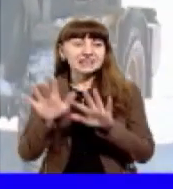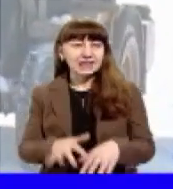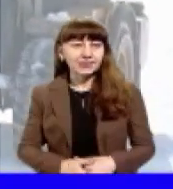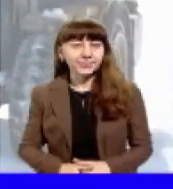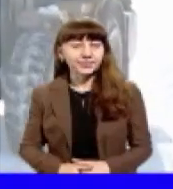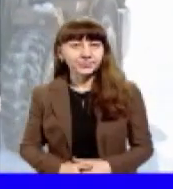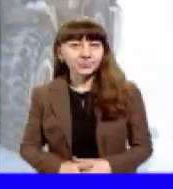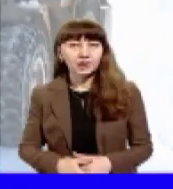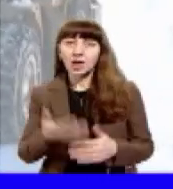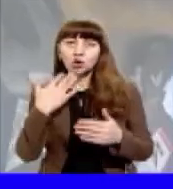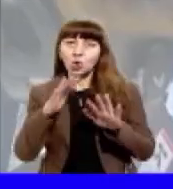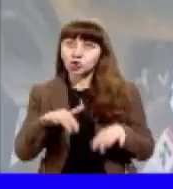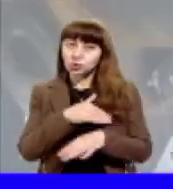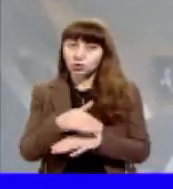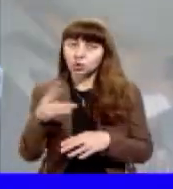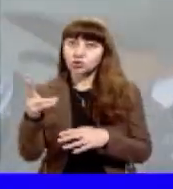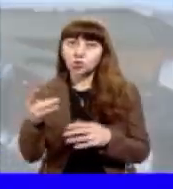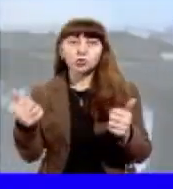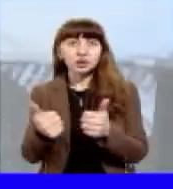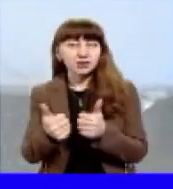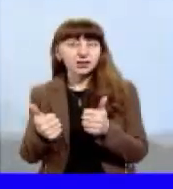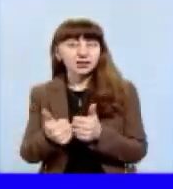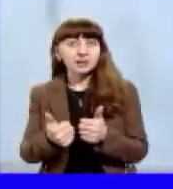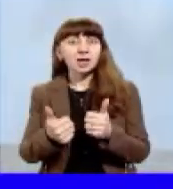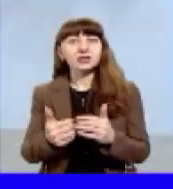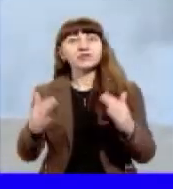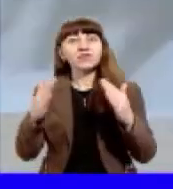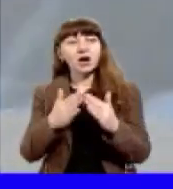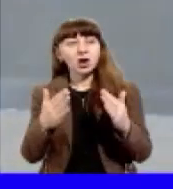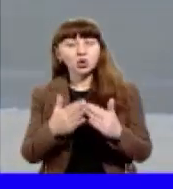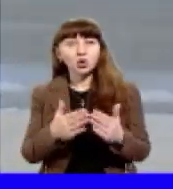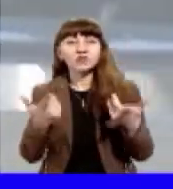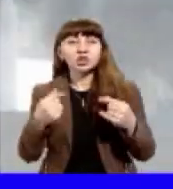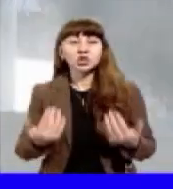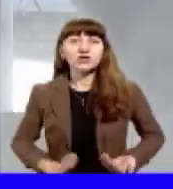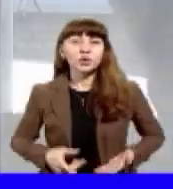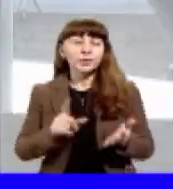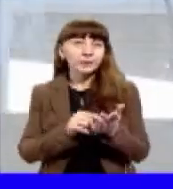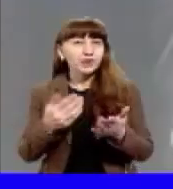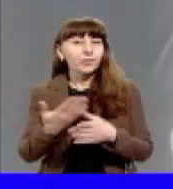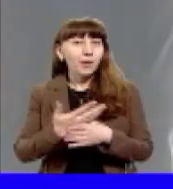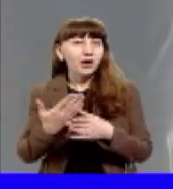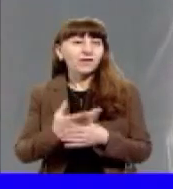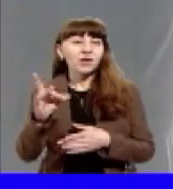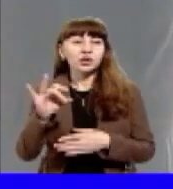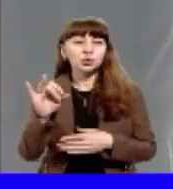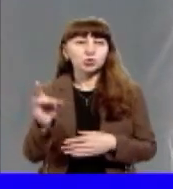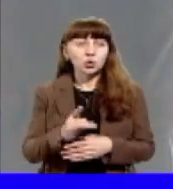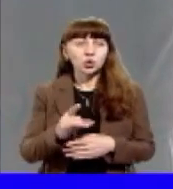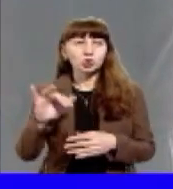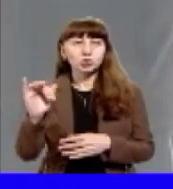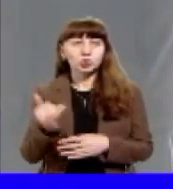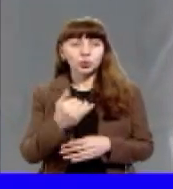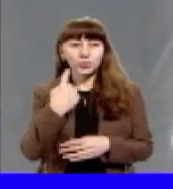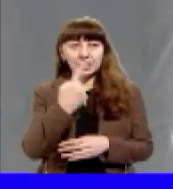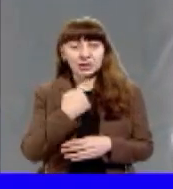с улиц, но и со дворов. Особенно там, где проживают пенсионеры. Руку помощи им протягивают волонтеры. Важно отметить, что